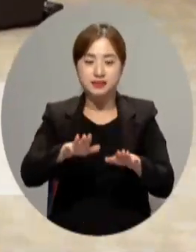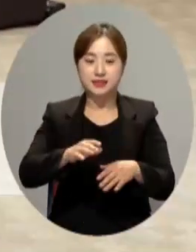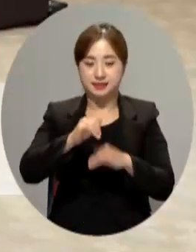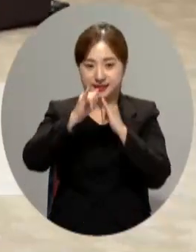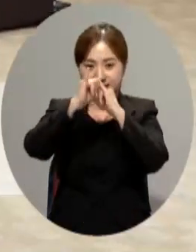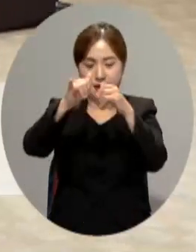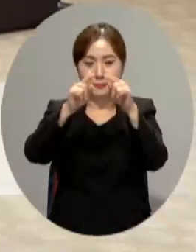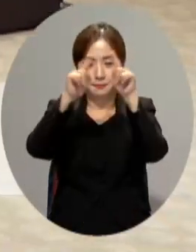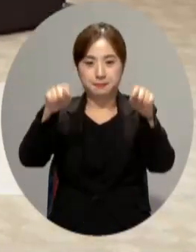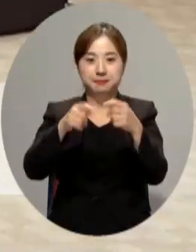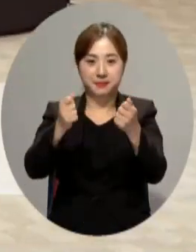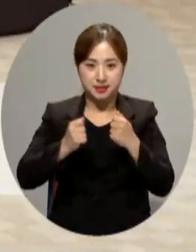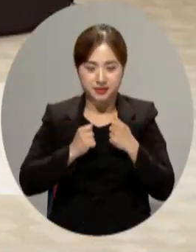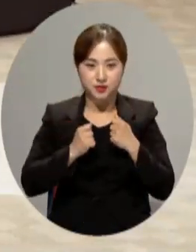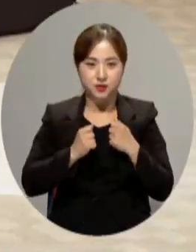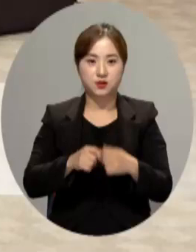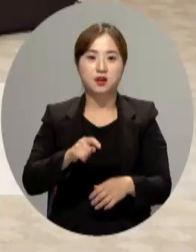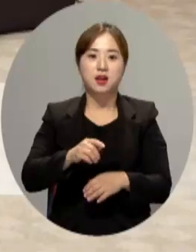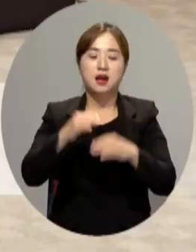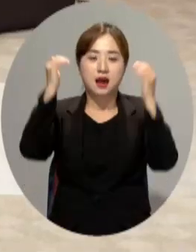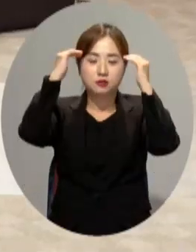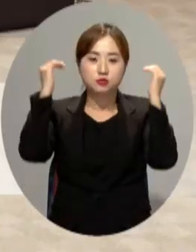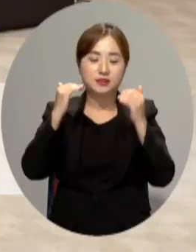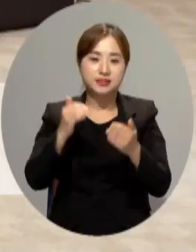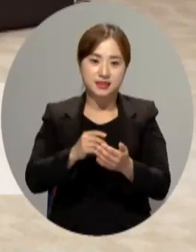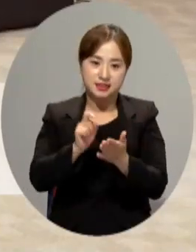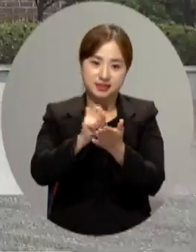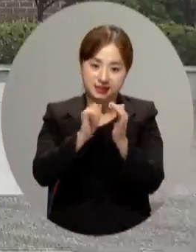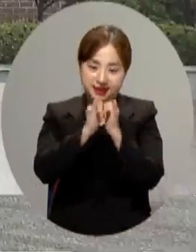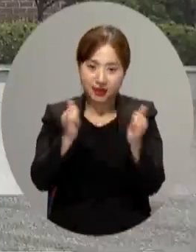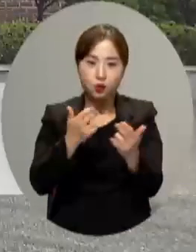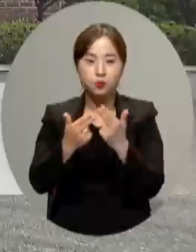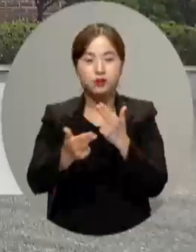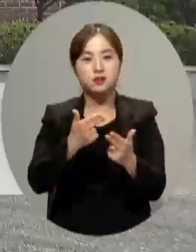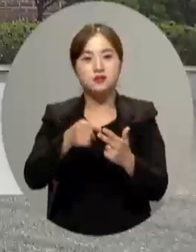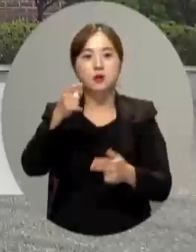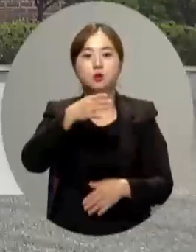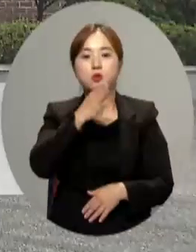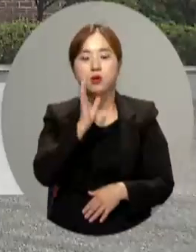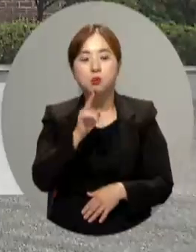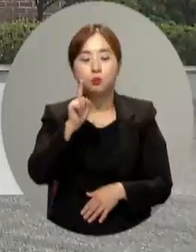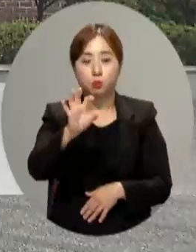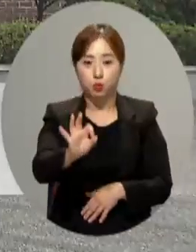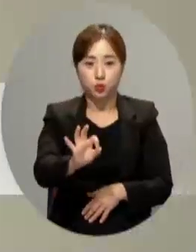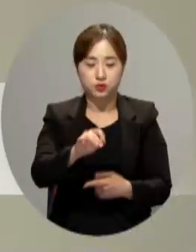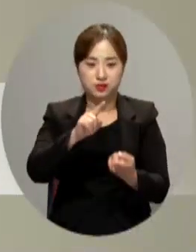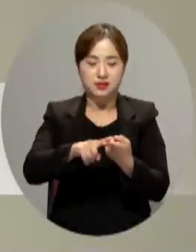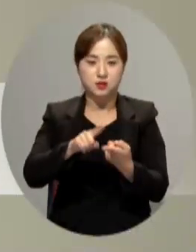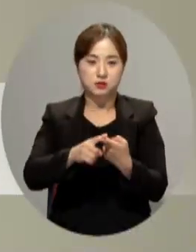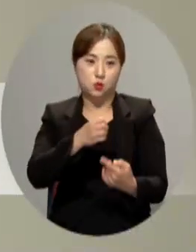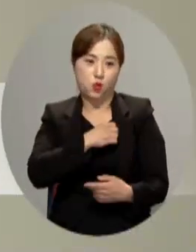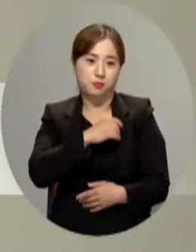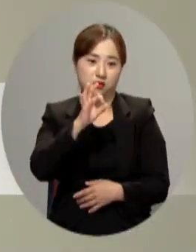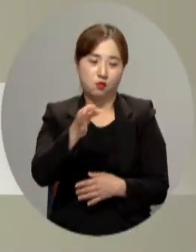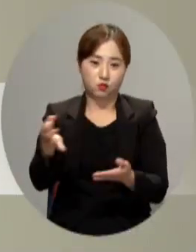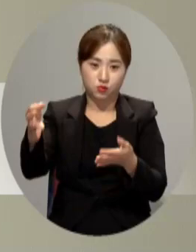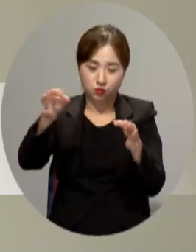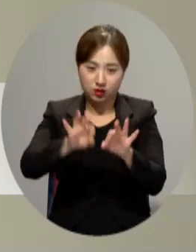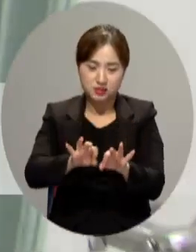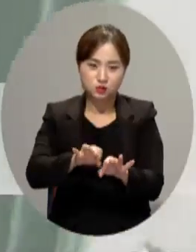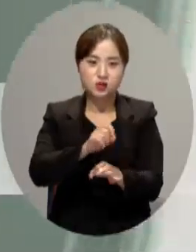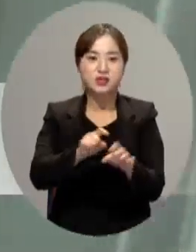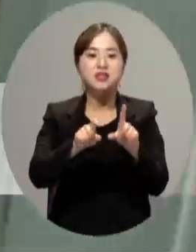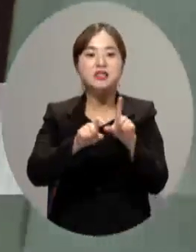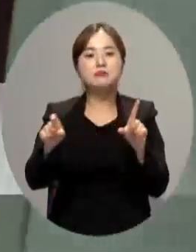기자상을 수상했습니다. 한국기자협회는 지자체가 지급하는 경로당 보조금을 노인 회비로 거둬 일부